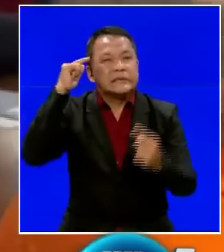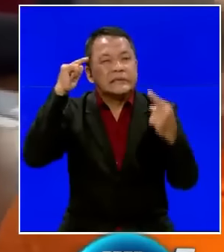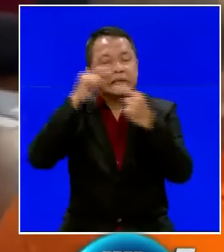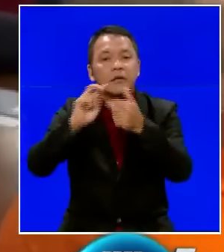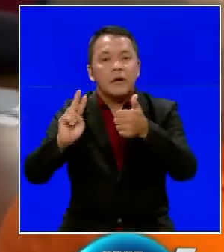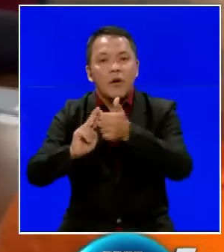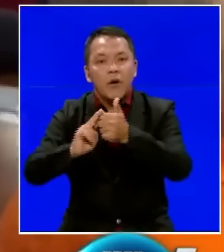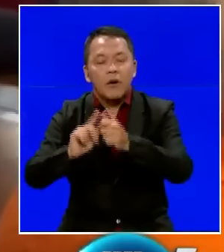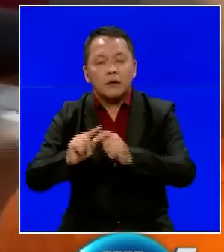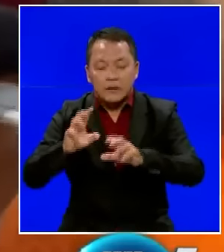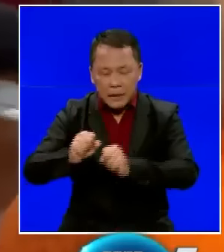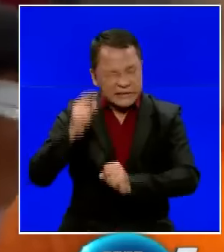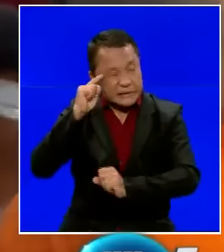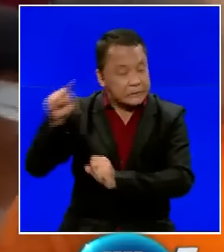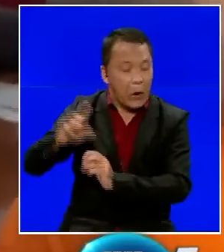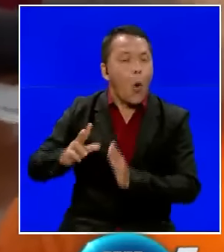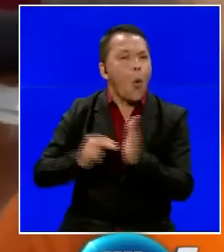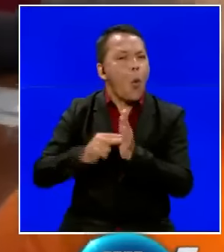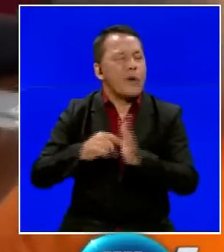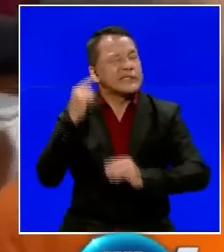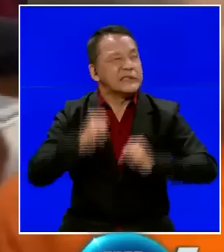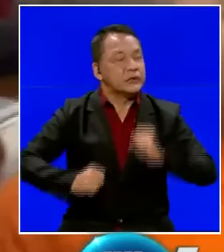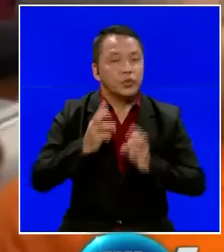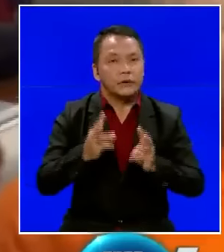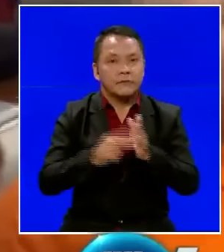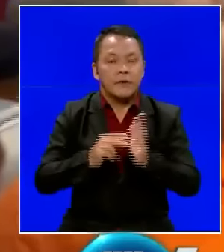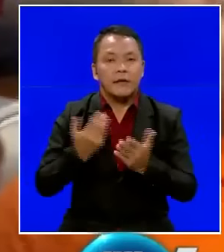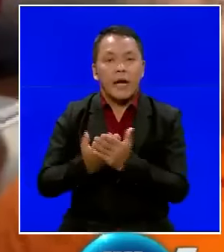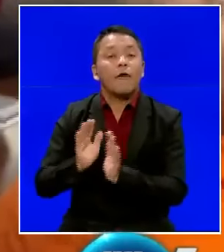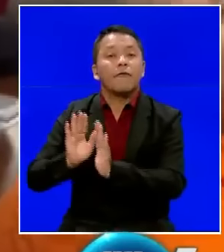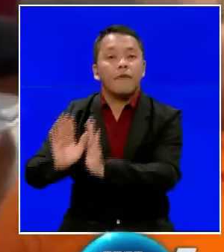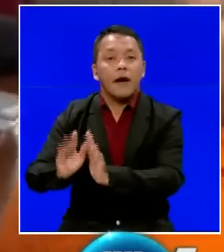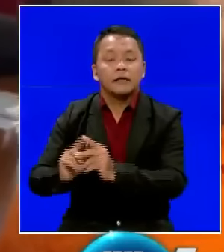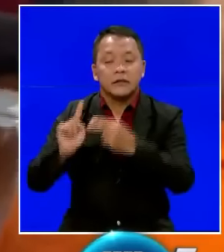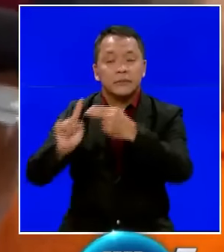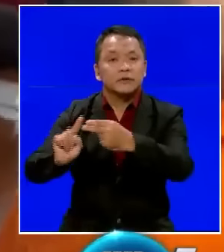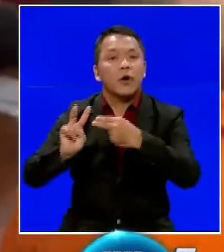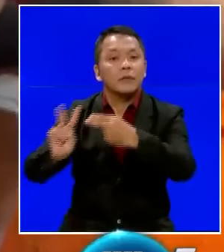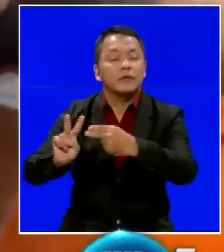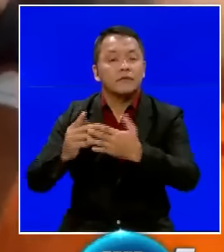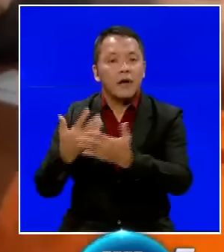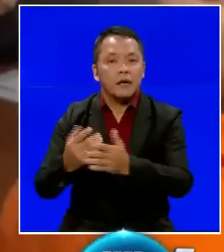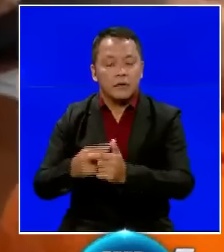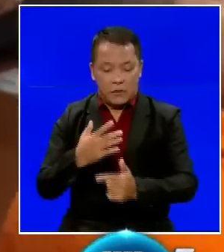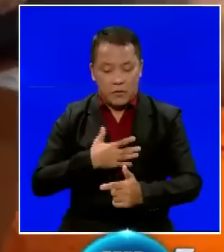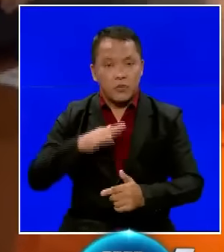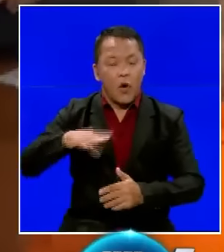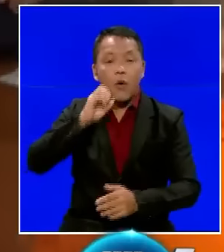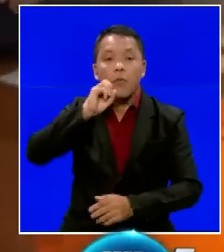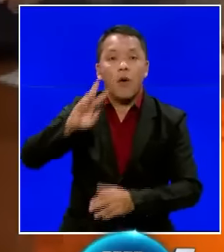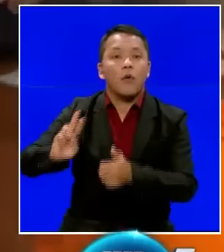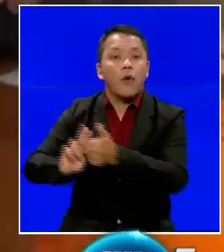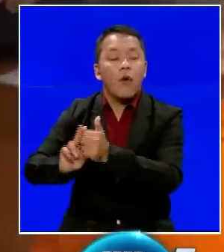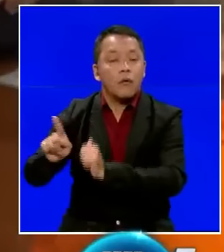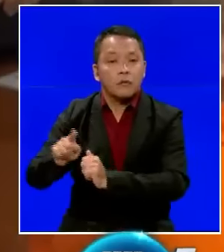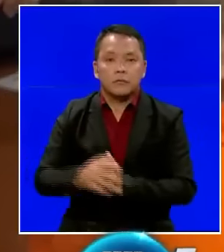พงษ์ตามจับผมอย่างเดียวเลยคิดไว้แล้วนะบอกว่าฝากตังไว้เนี่ยนะทีละหมื่นสองหมื่นซึ่งน้องผมนี่น่าจะไปบอกรองสมพ